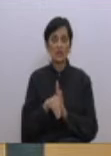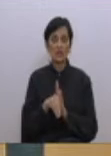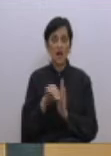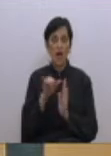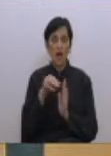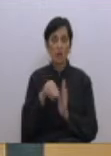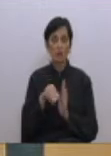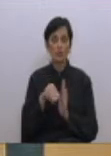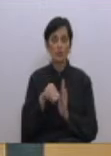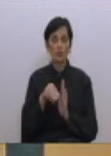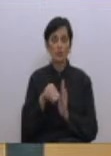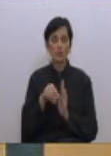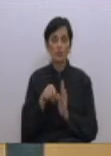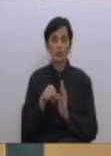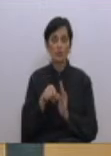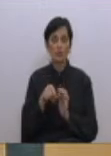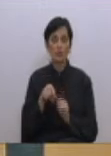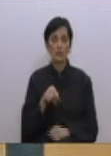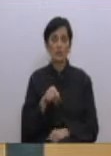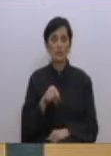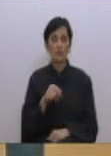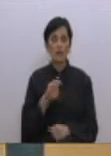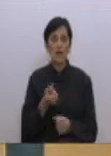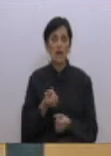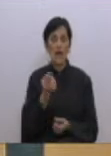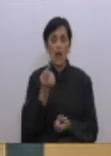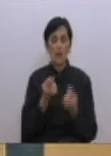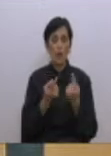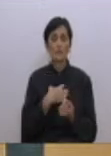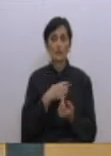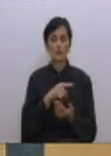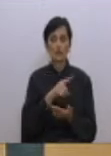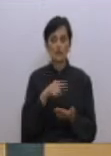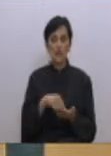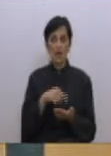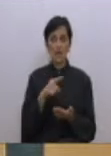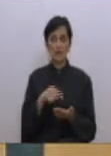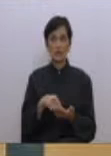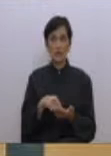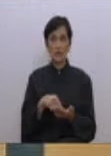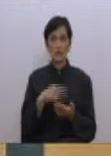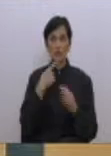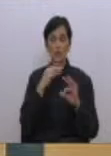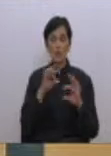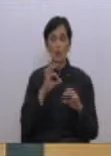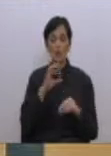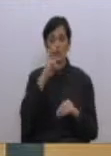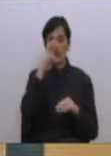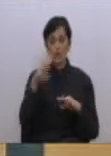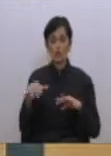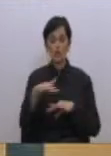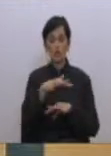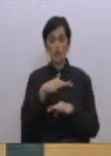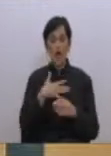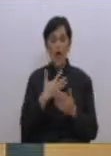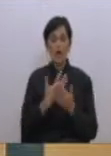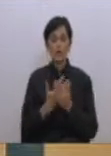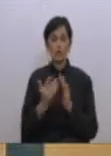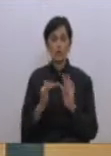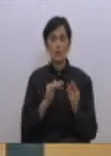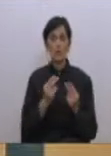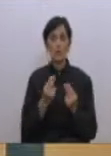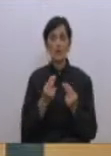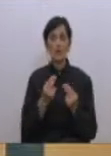აუდიტს და აქ გამოვლენილ მნიშვნელოვან საკითხს. მოგეხსენებათ, საჯარო სექტორში აქტიურად მიმდინარეობს